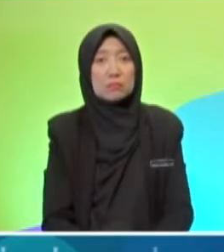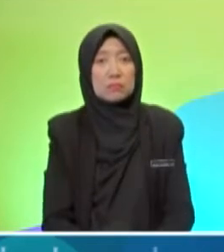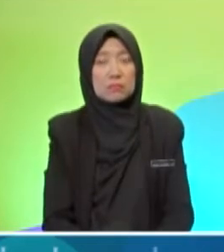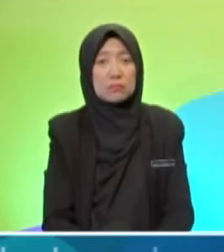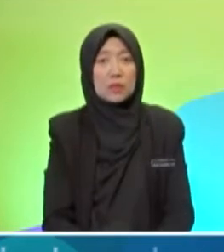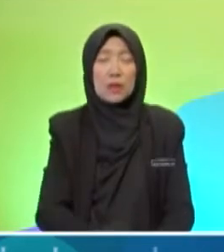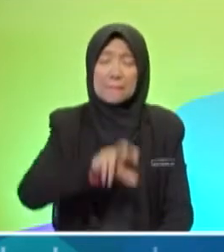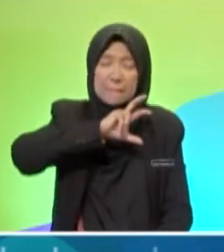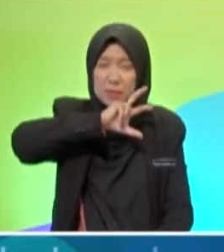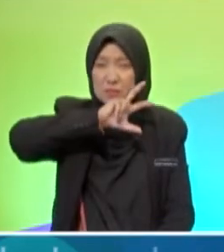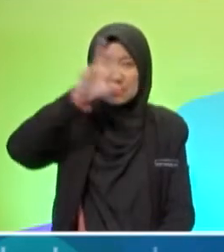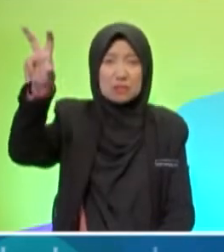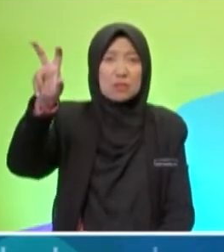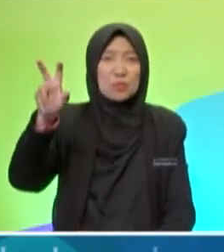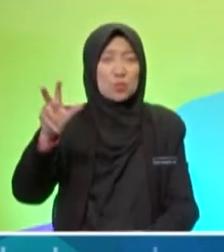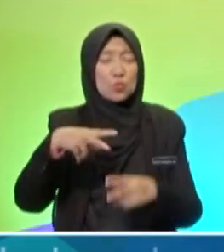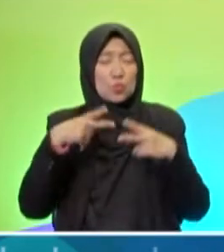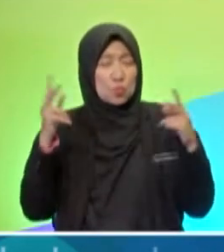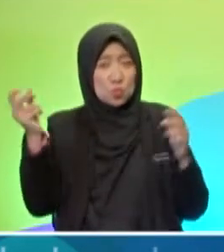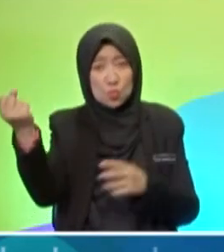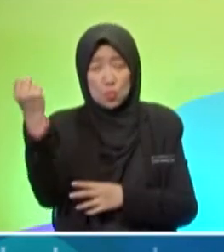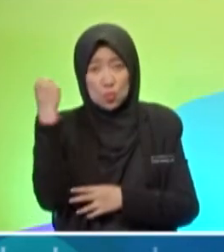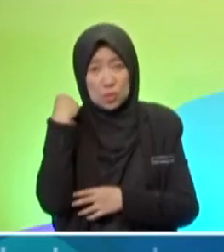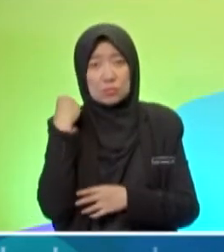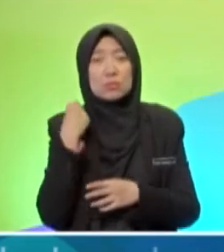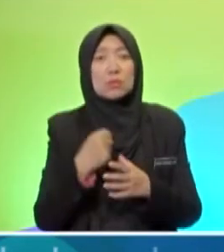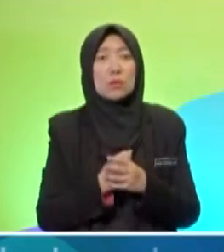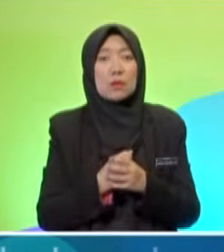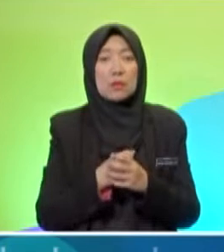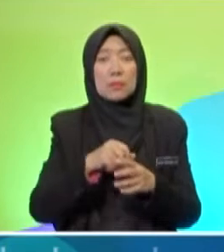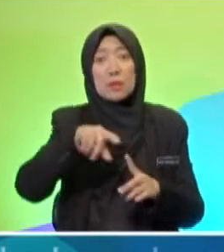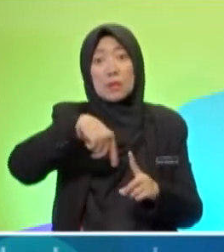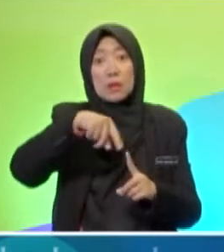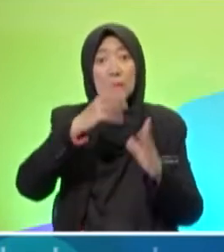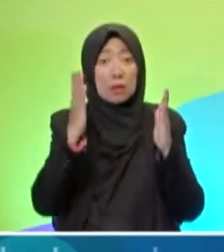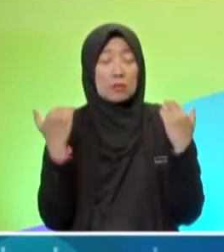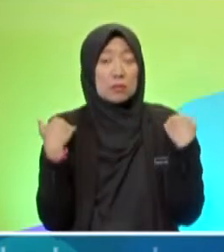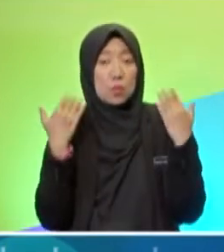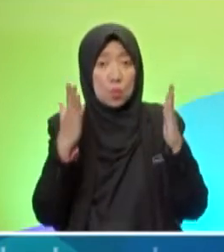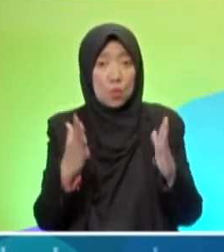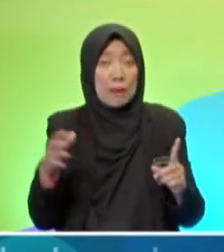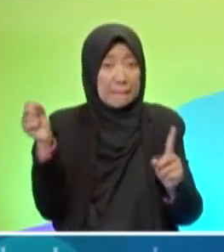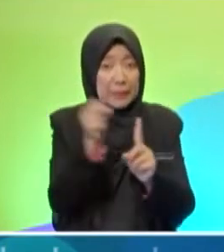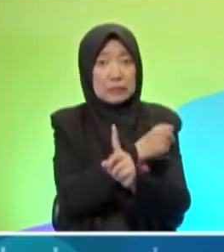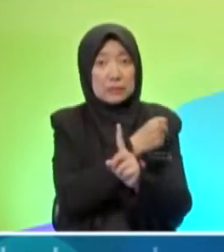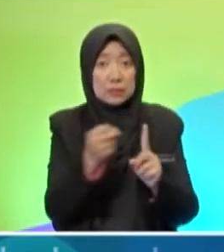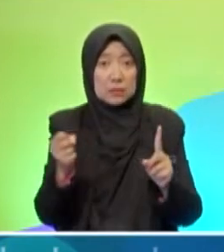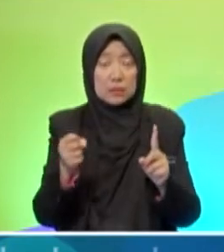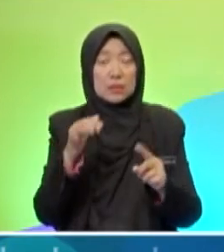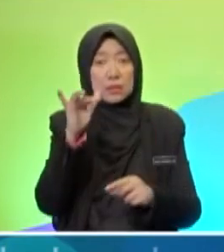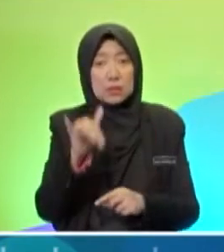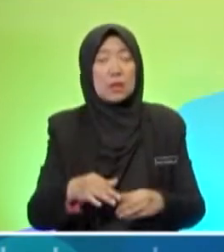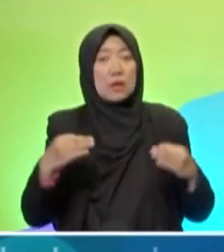outlet mencuri percentile Apabila ada orang pukul babi ada orang gigit Apabila ada orang goncang masih segala bentuk fisiknya